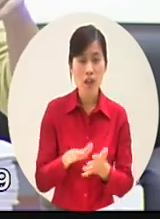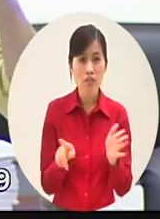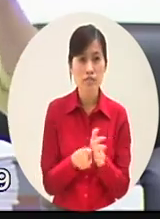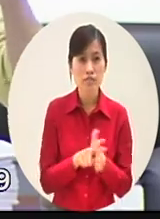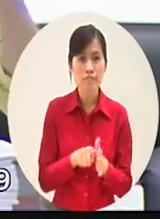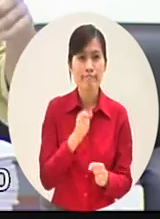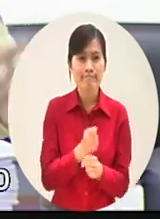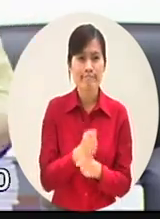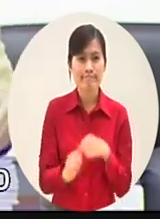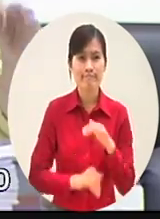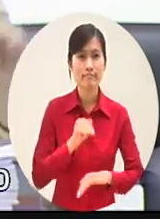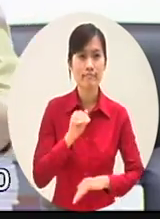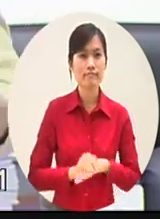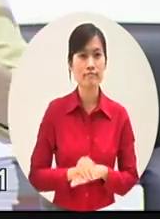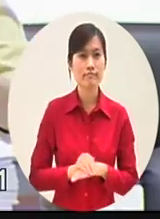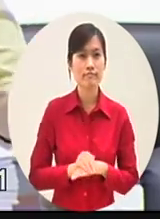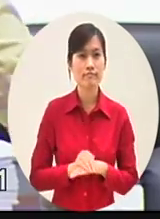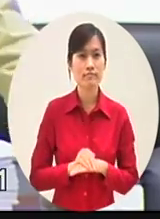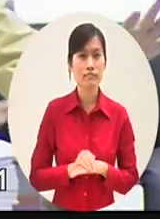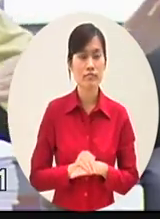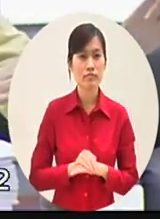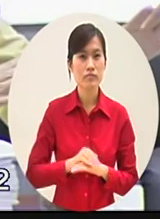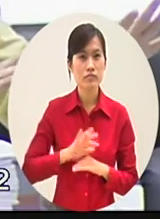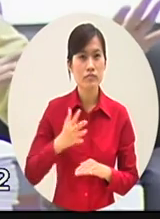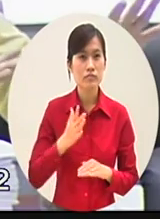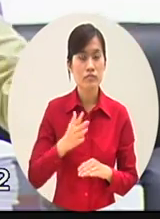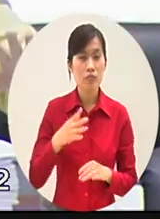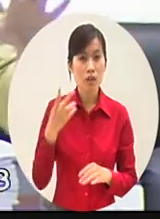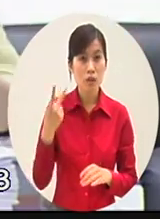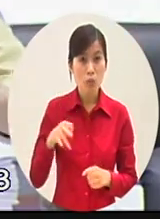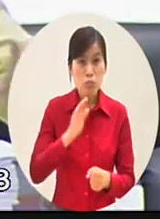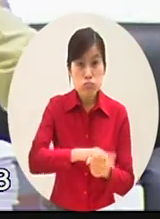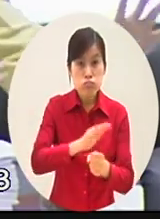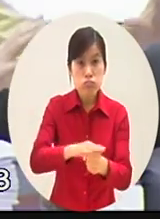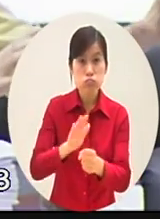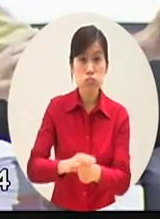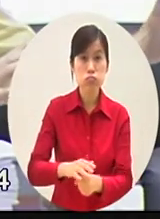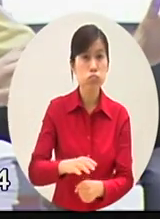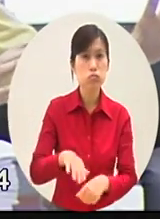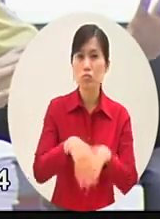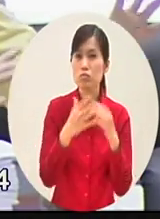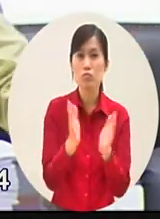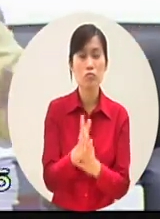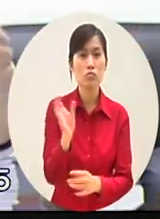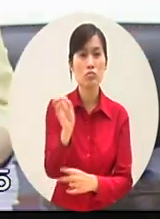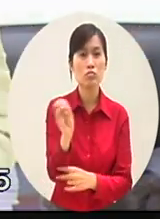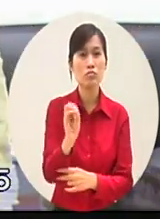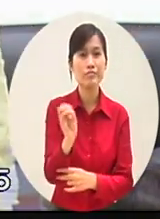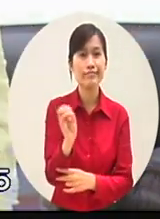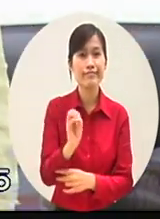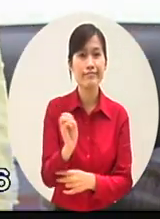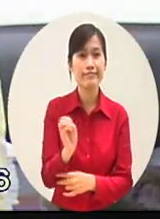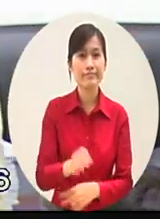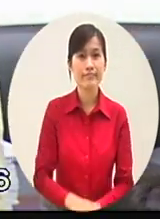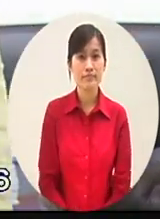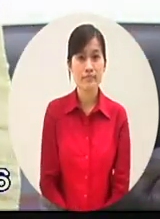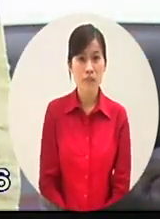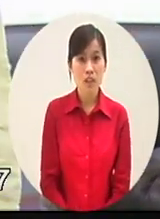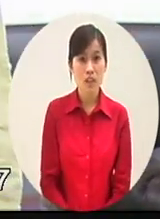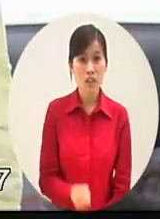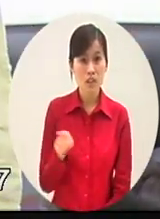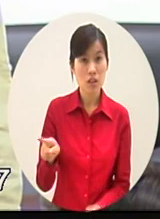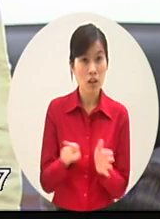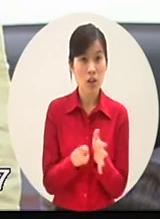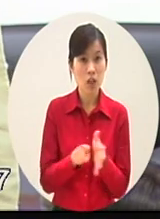好了，那他做好了结果他都没重铺，整条他都没有重铺所以那时候就有